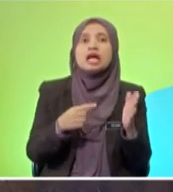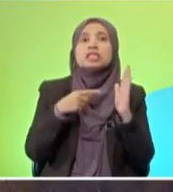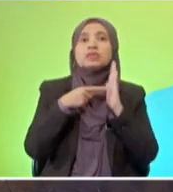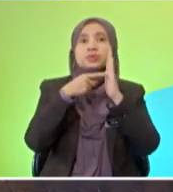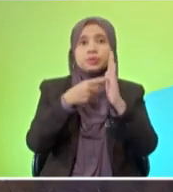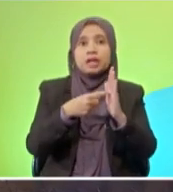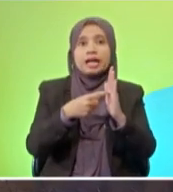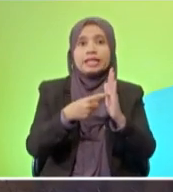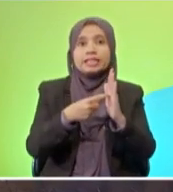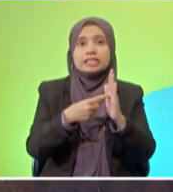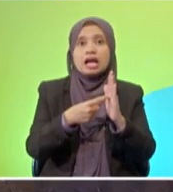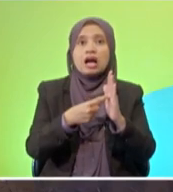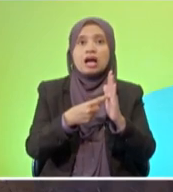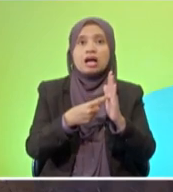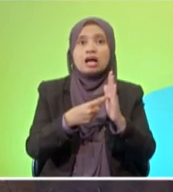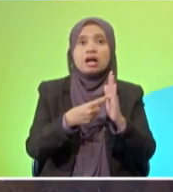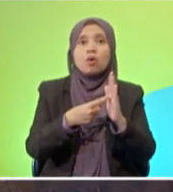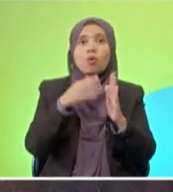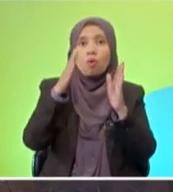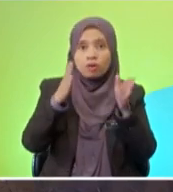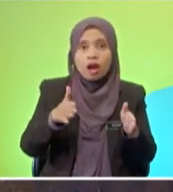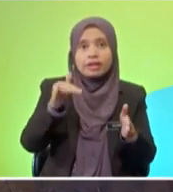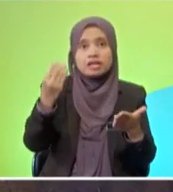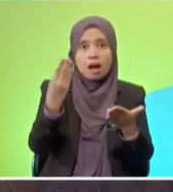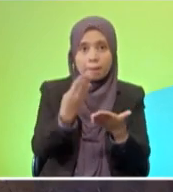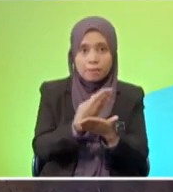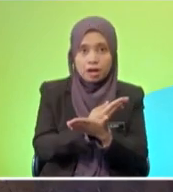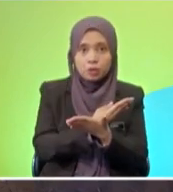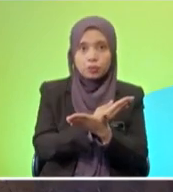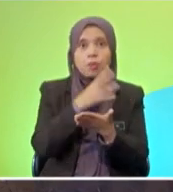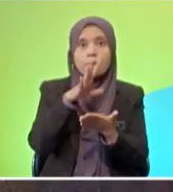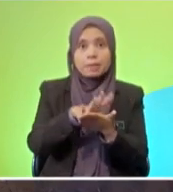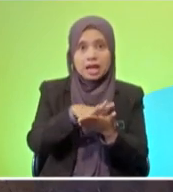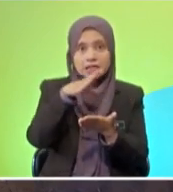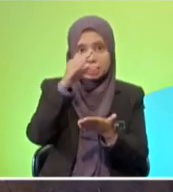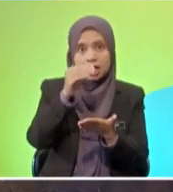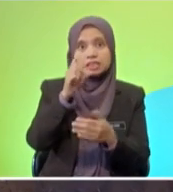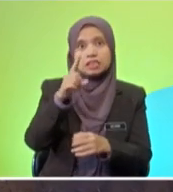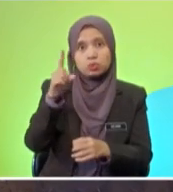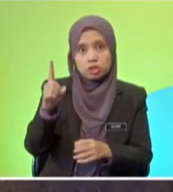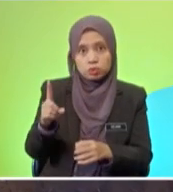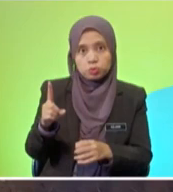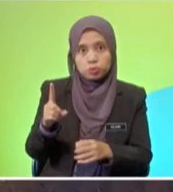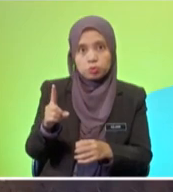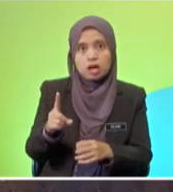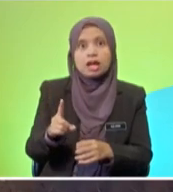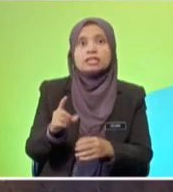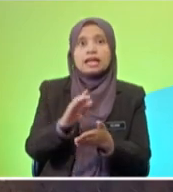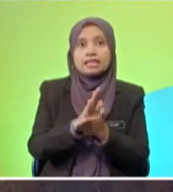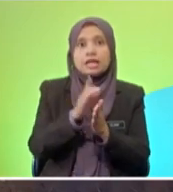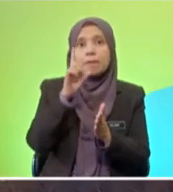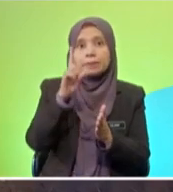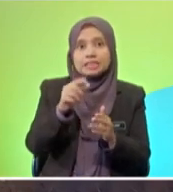baru mempelajari sesuatu perlu merendah diri untuk menuntut ilmu daripada orang yang lebih